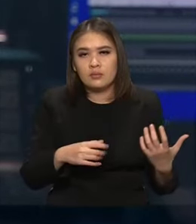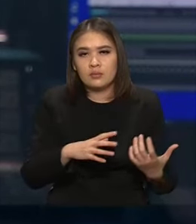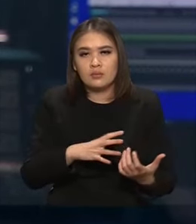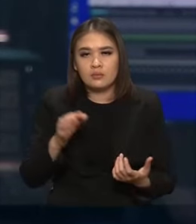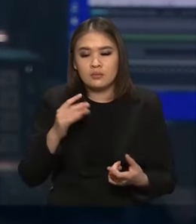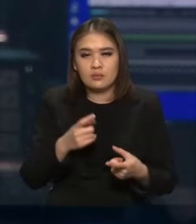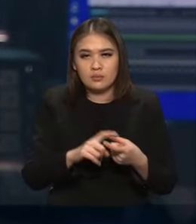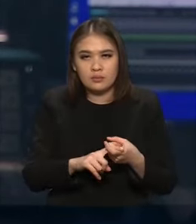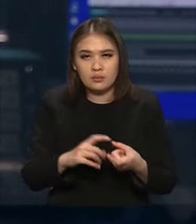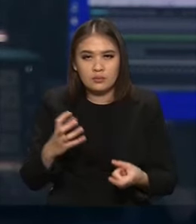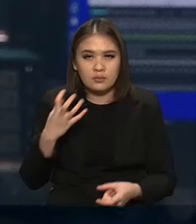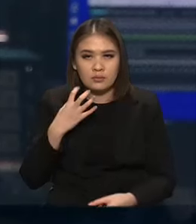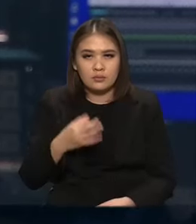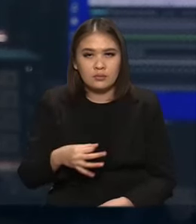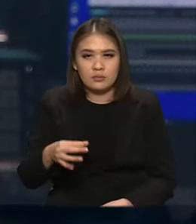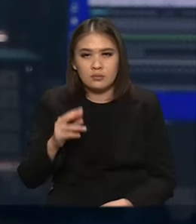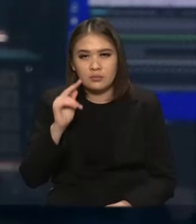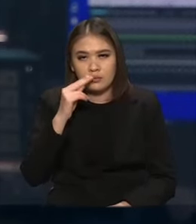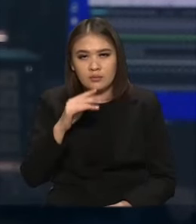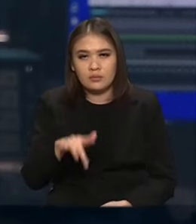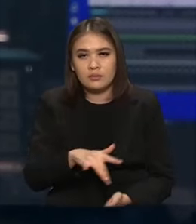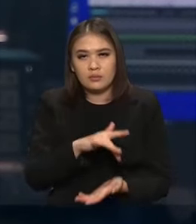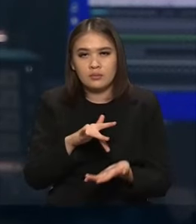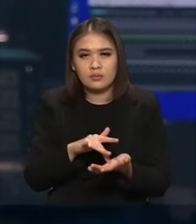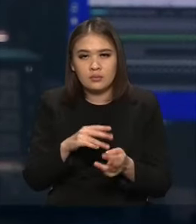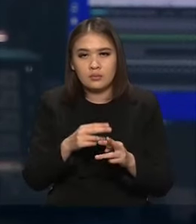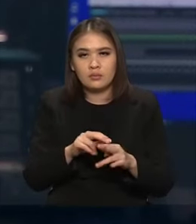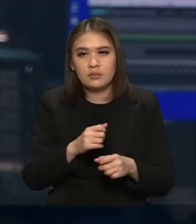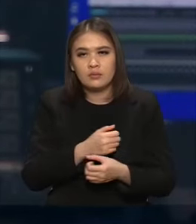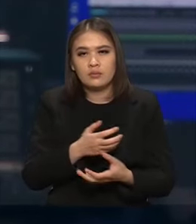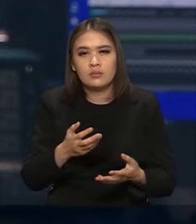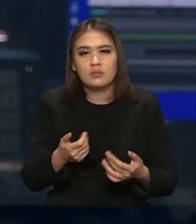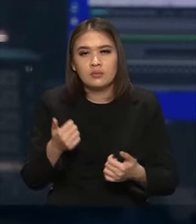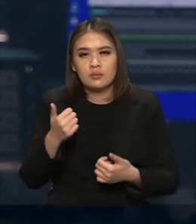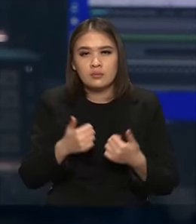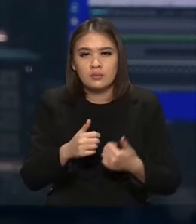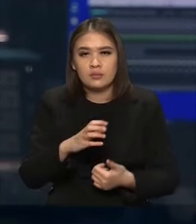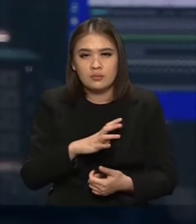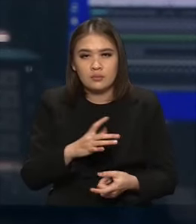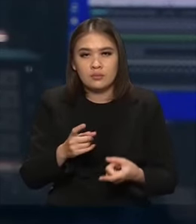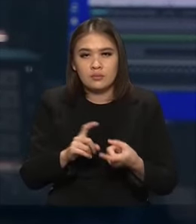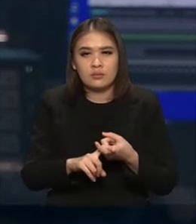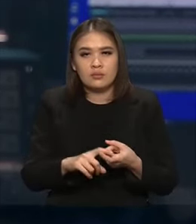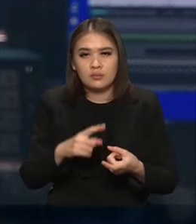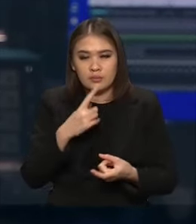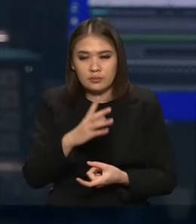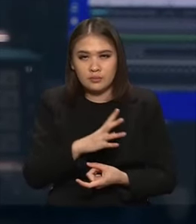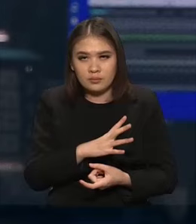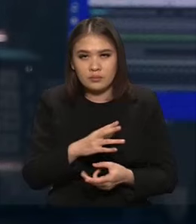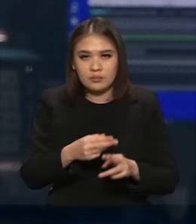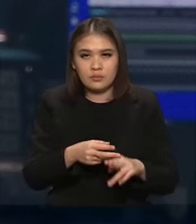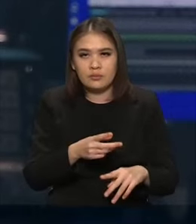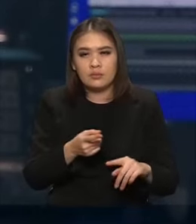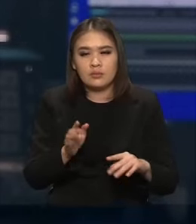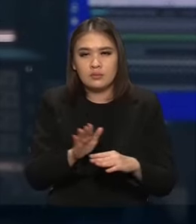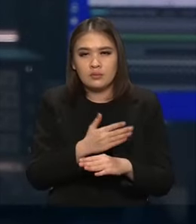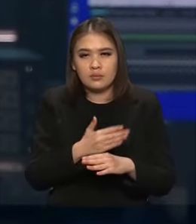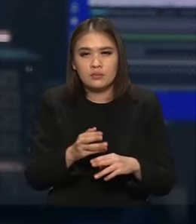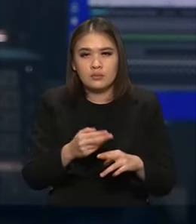алдаспан атты аламанда Қызылорда облысы мен Шымкент қаласының өнерпаздары сынға түсті. Өнер додасында айтыскерлерден бөлек